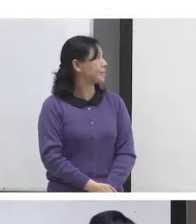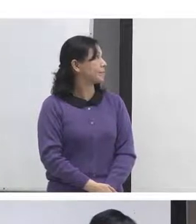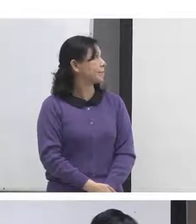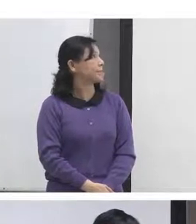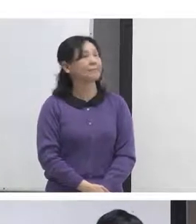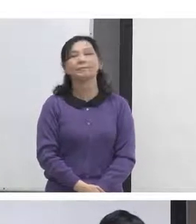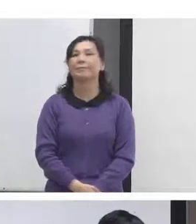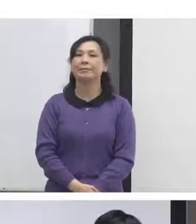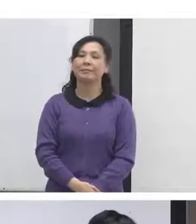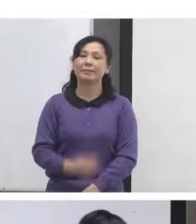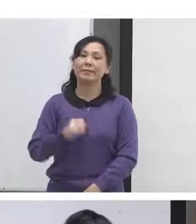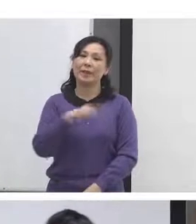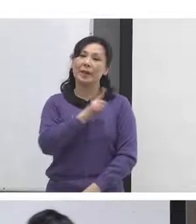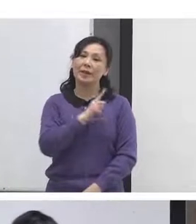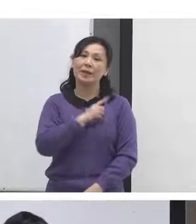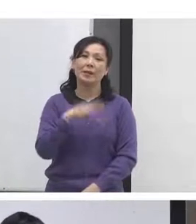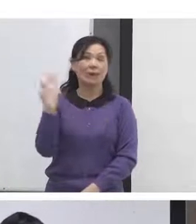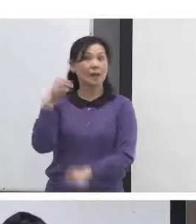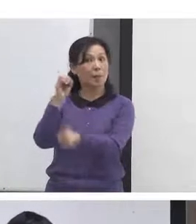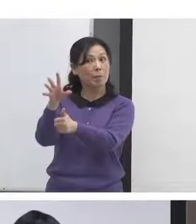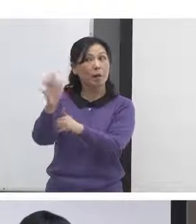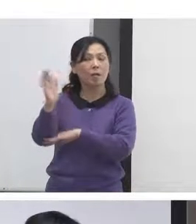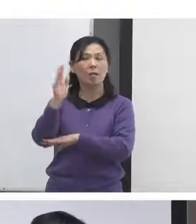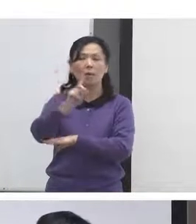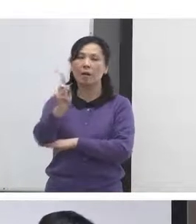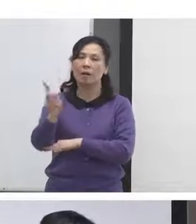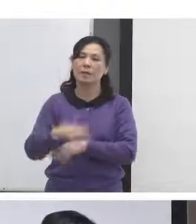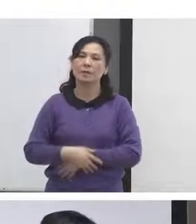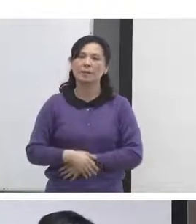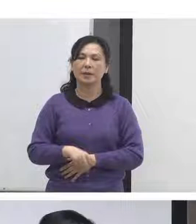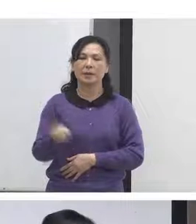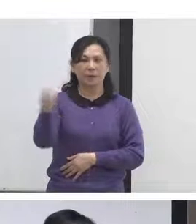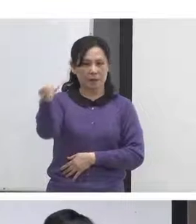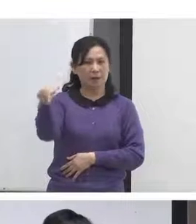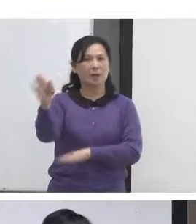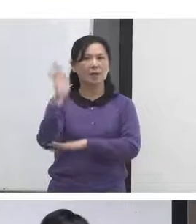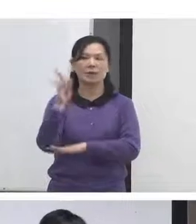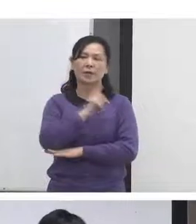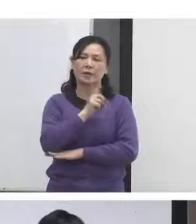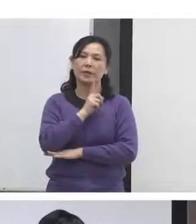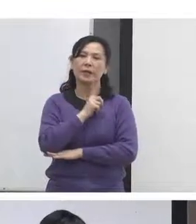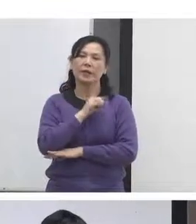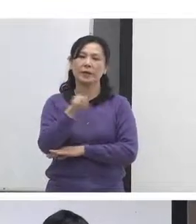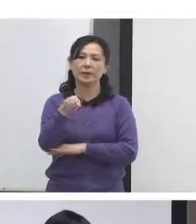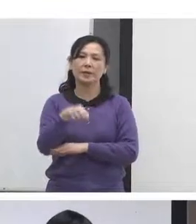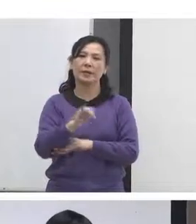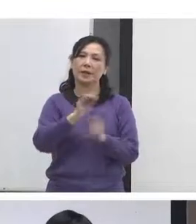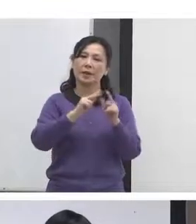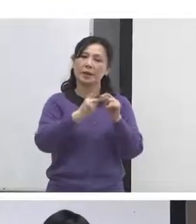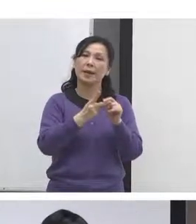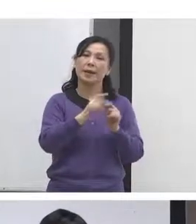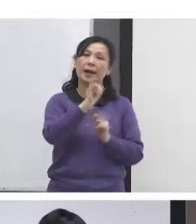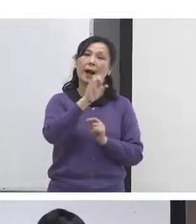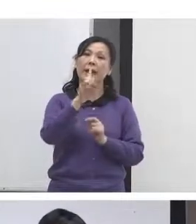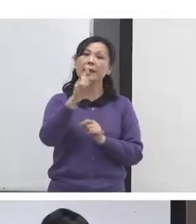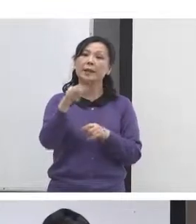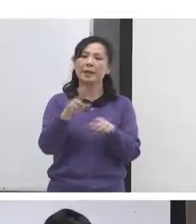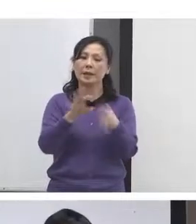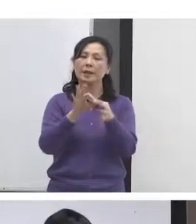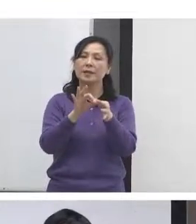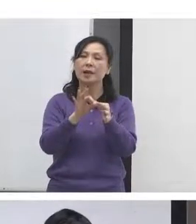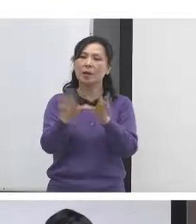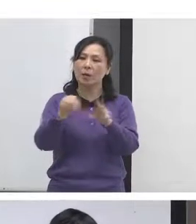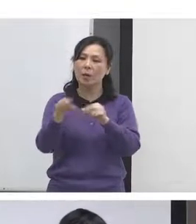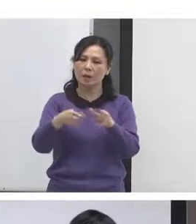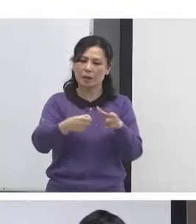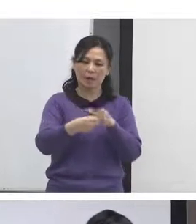好，那我自己之前给政府的建议就是说，希望政府自己还是要把很多的跟 ID 相关的东西丢出来，这个是为了方便，